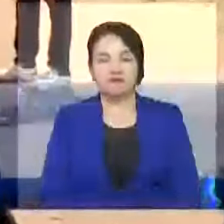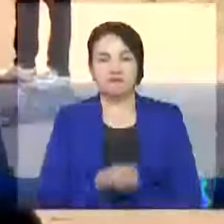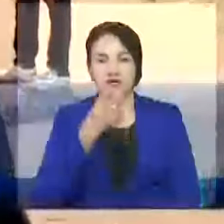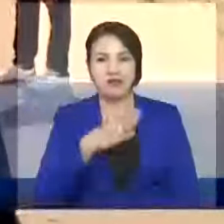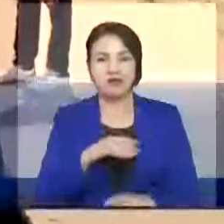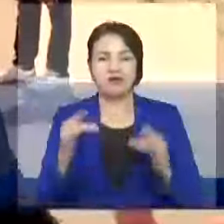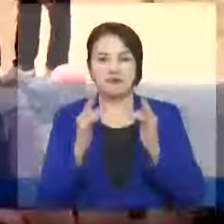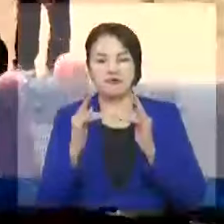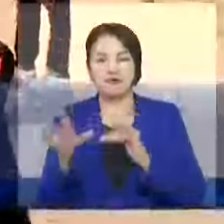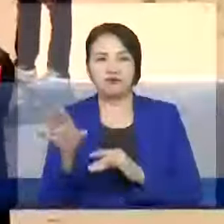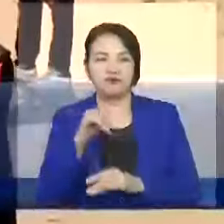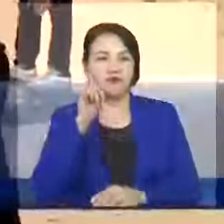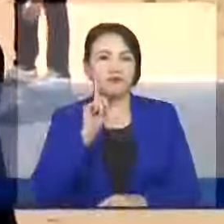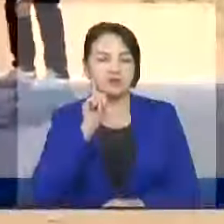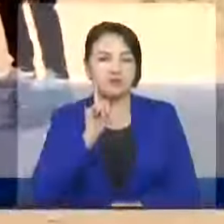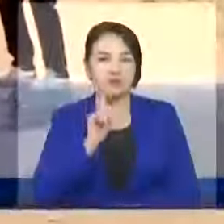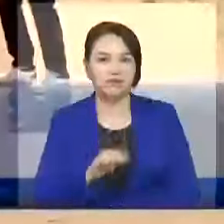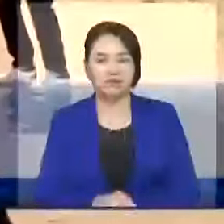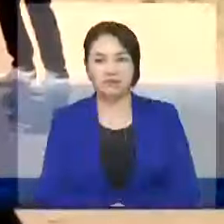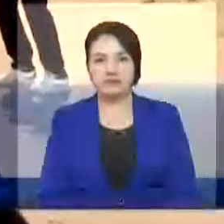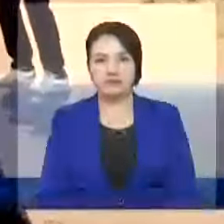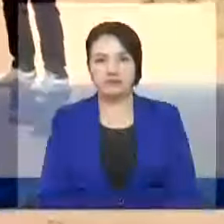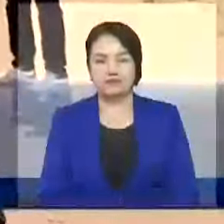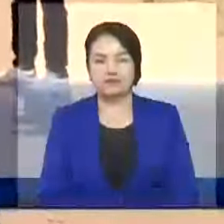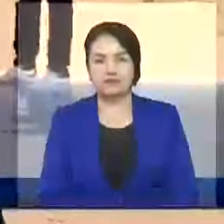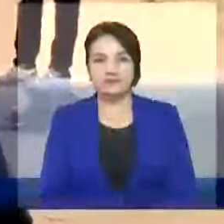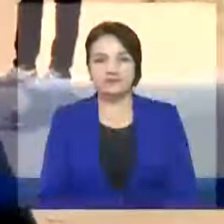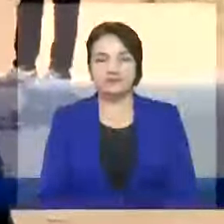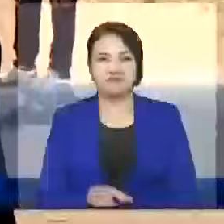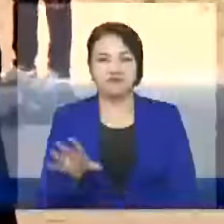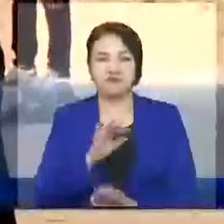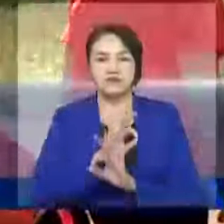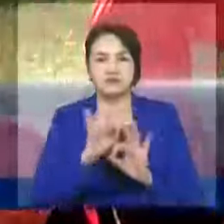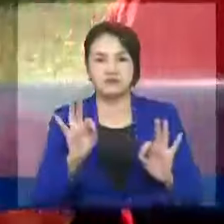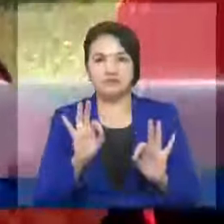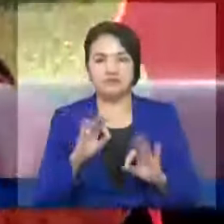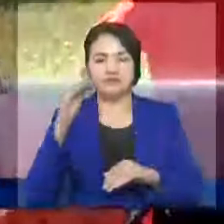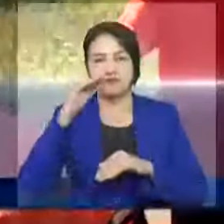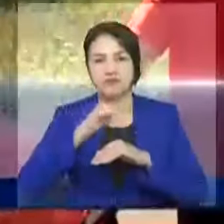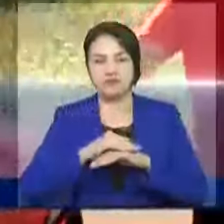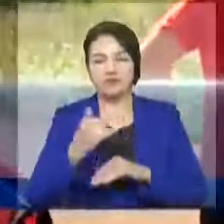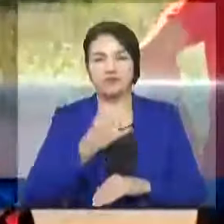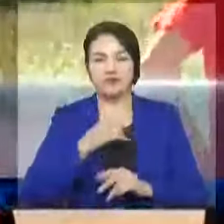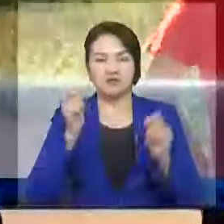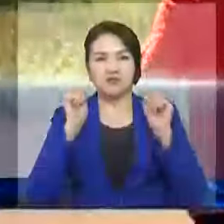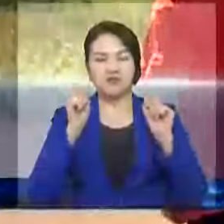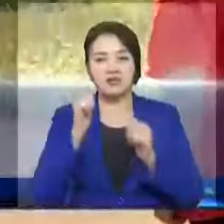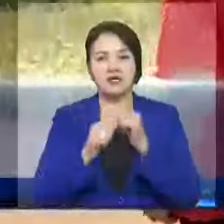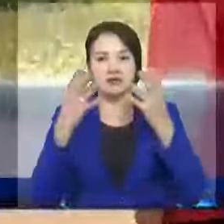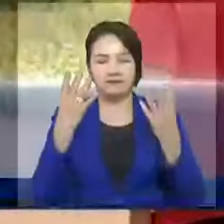Хорошие спальни, все условия предоставлены нам, все отлично. По вечерам у нас дискотека